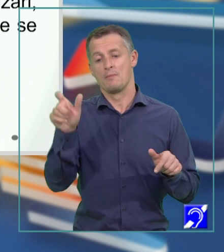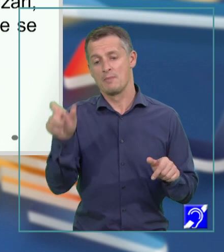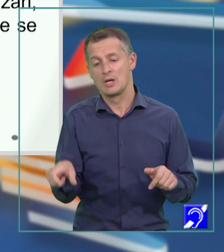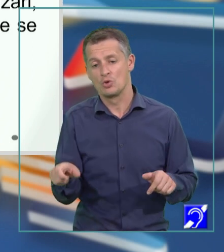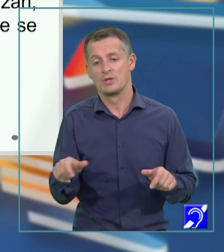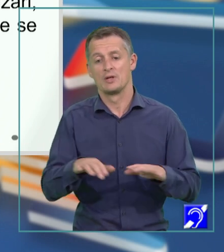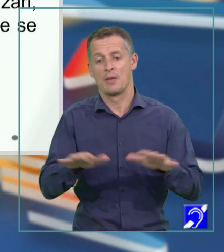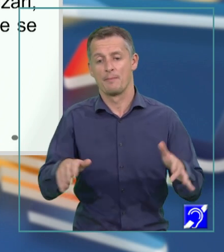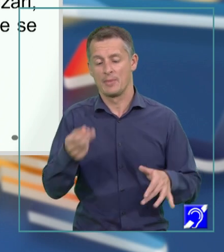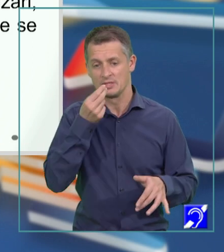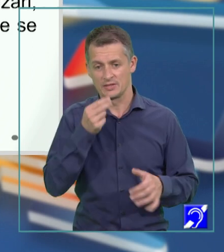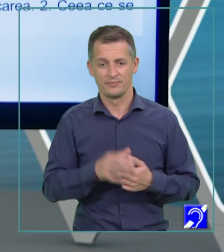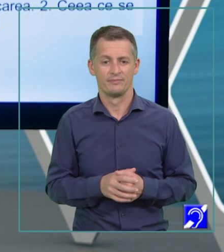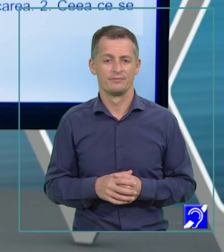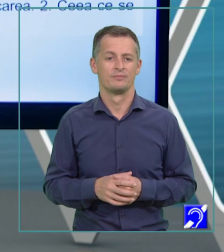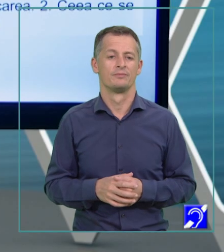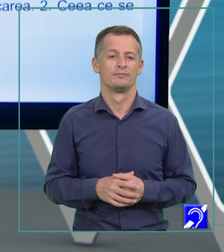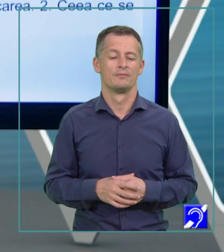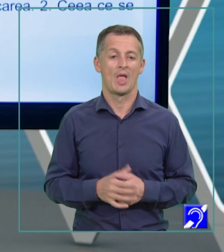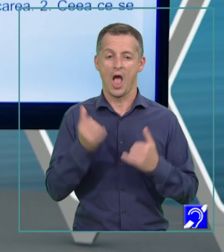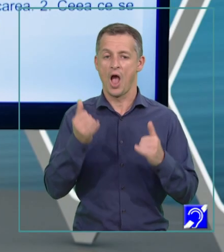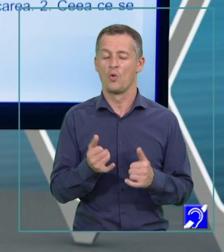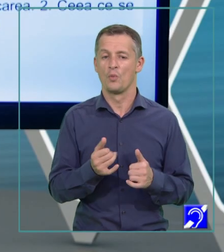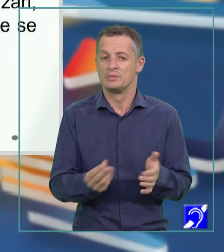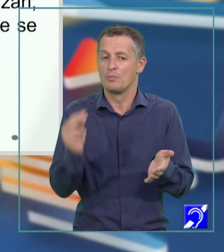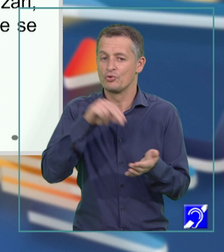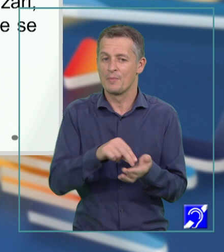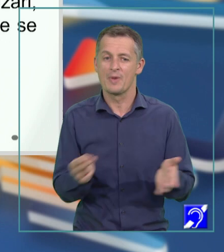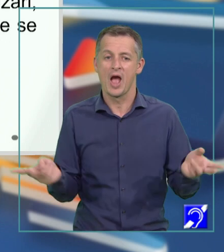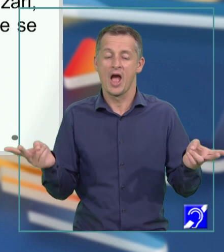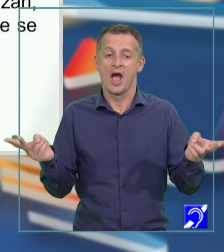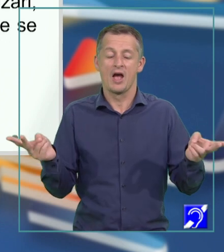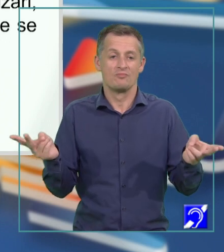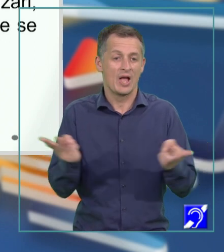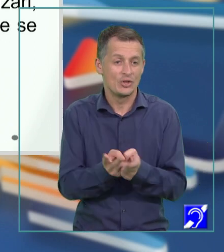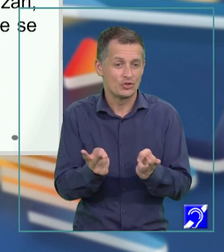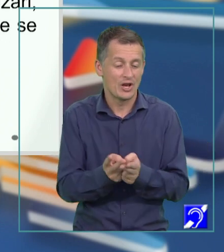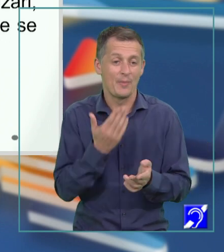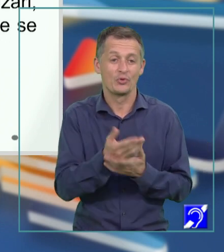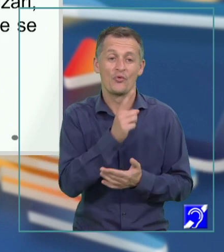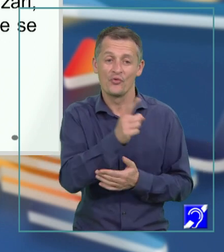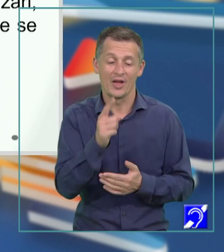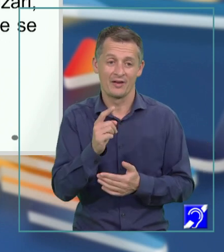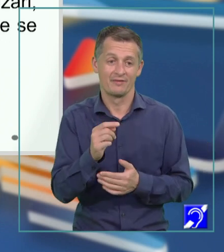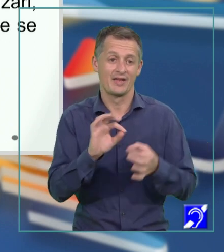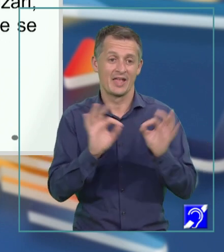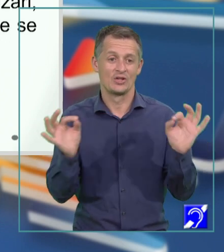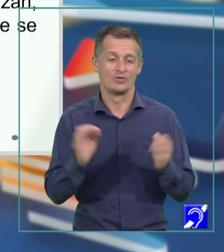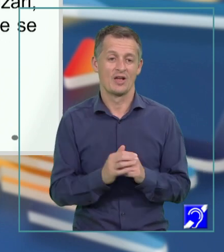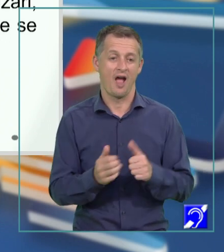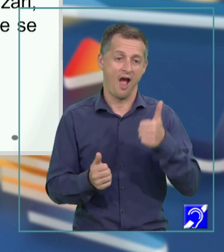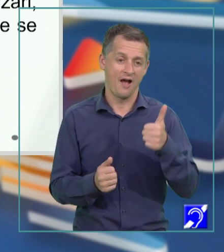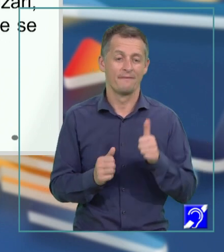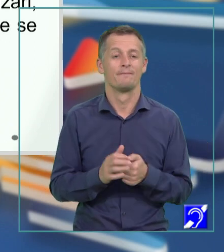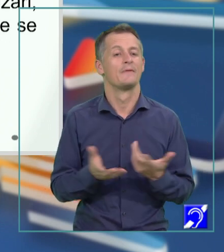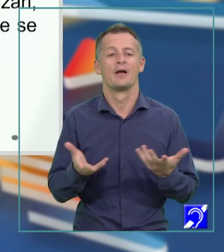nu le-am mai trecut și pe acestea. Haideți acum să asociem câte un sens fiecărui enunț. În cazul enunțului A,